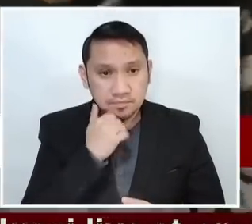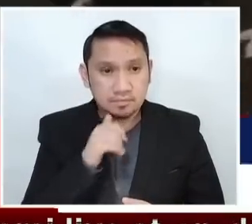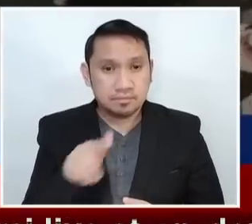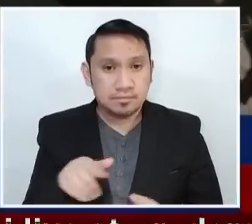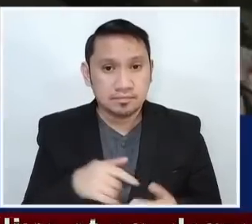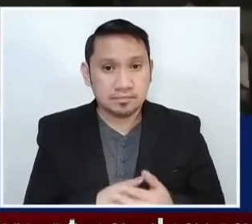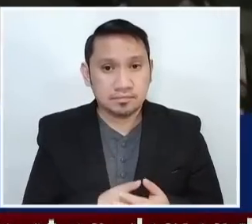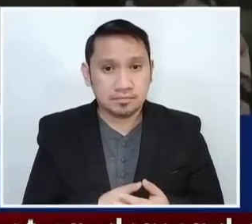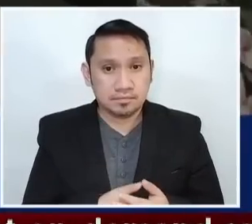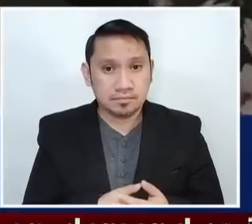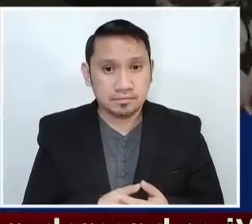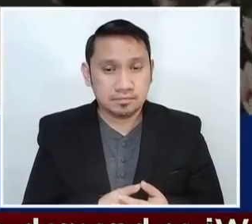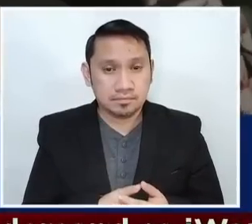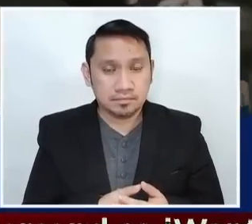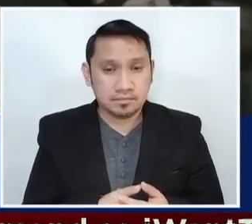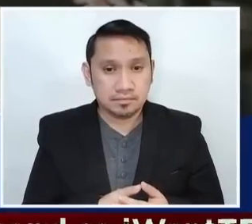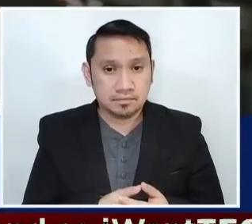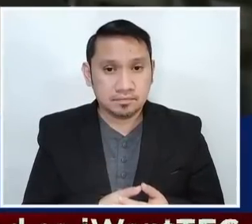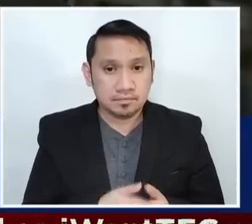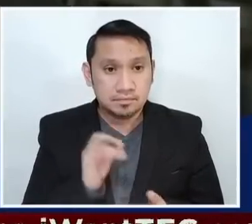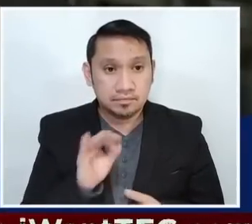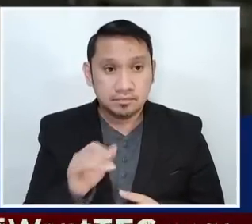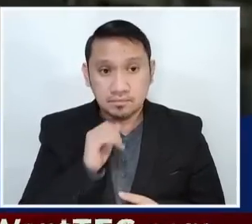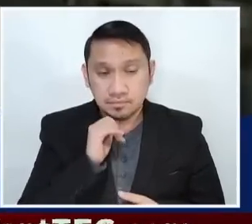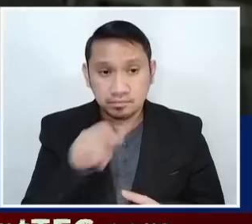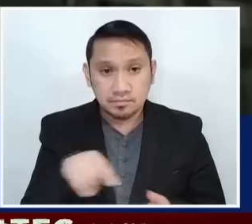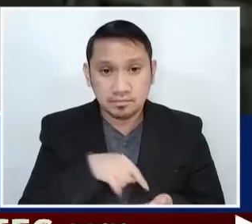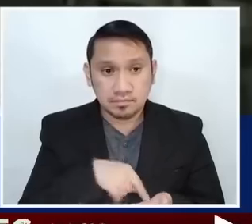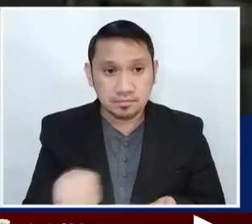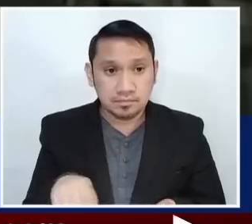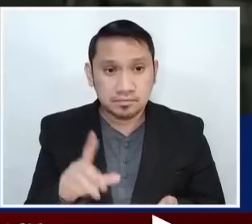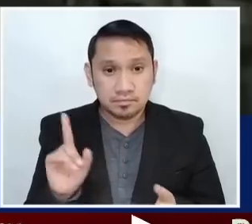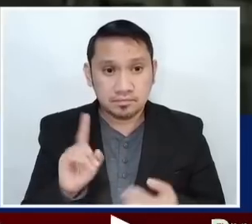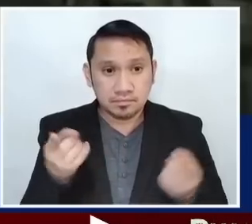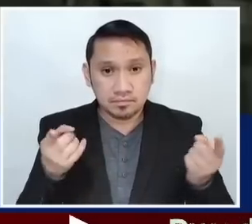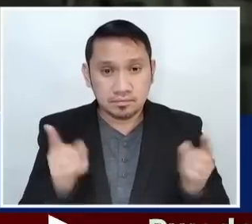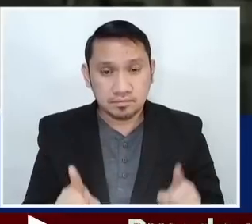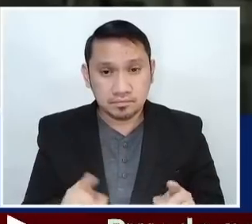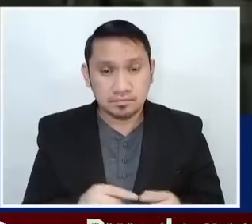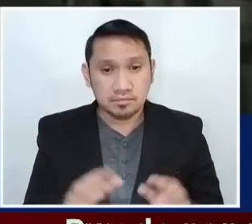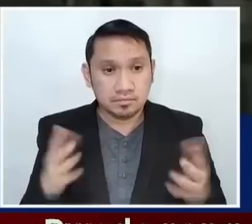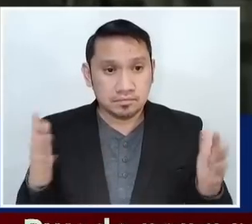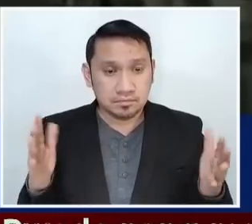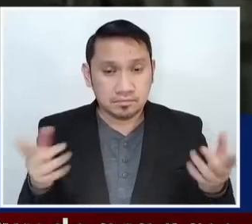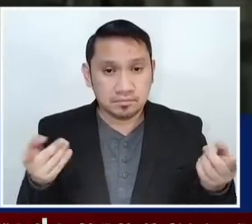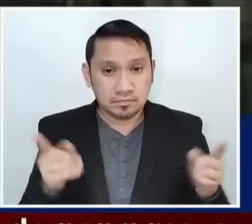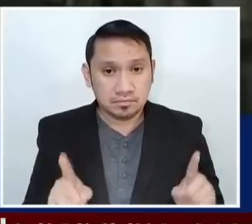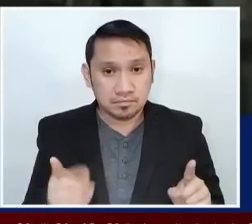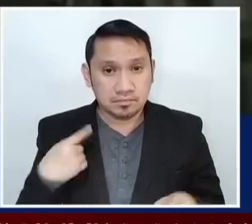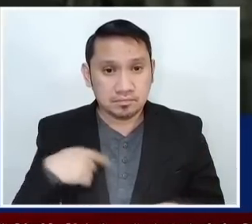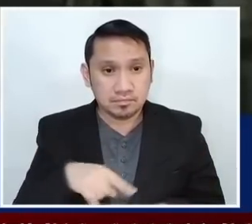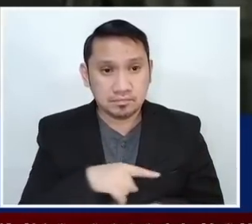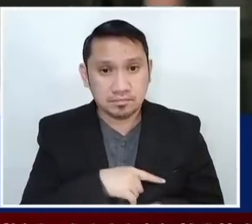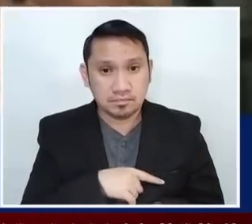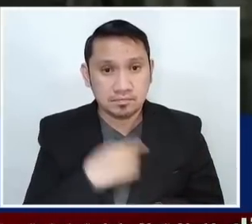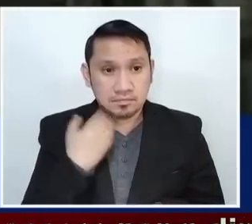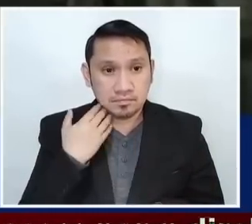yan, kapag hindi namin binayaran yan, anong mangyayari? Wala. Mamamatay ho ang pamilya